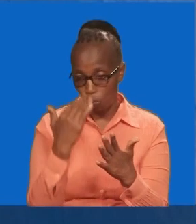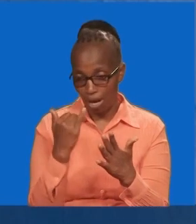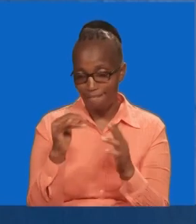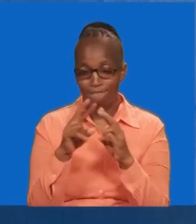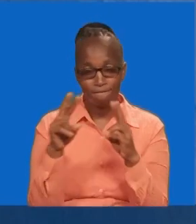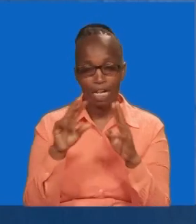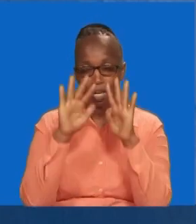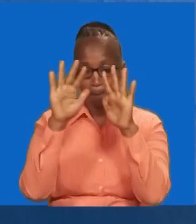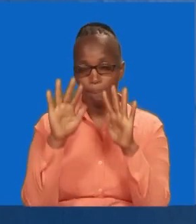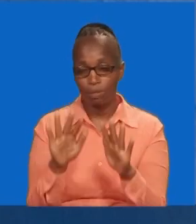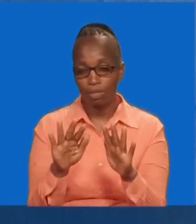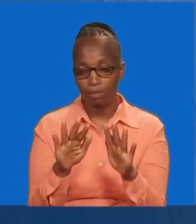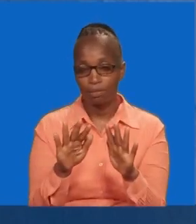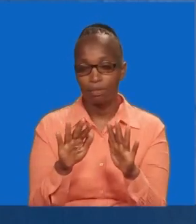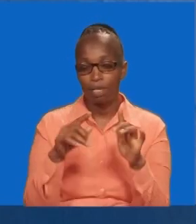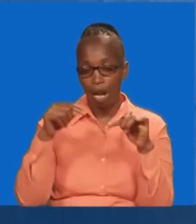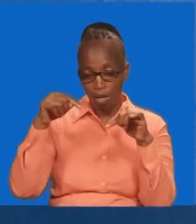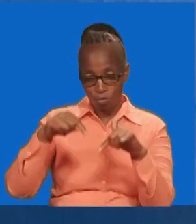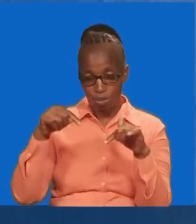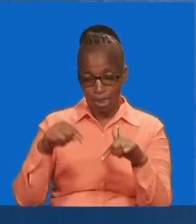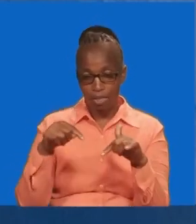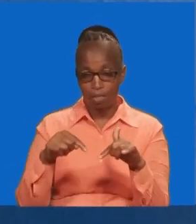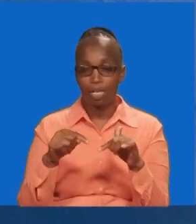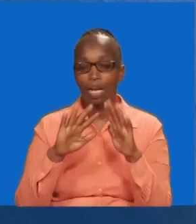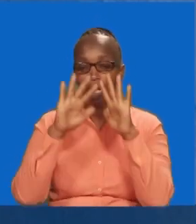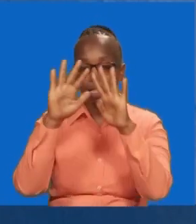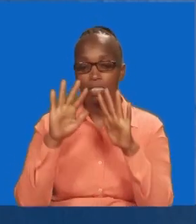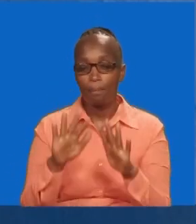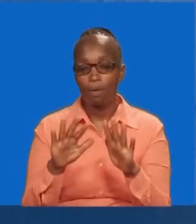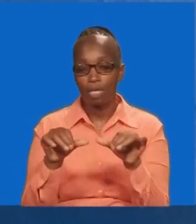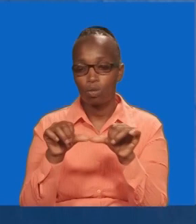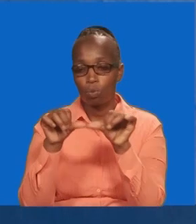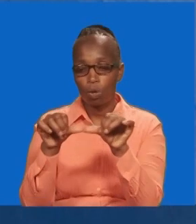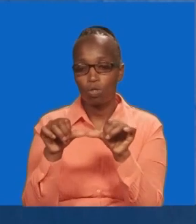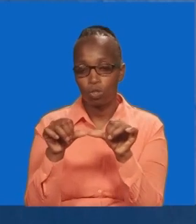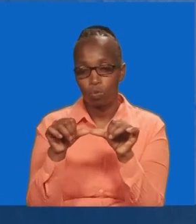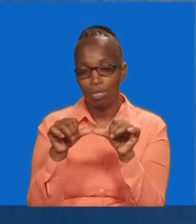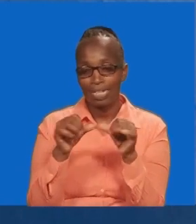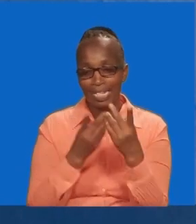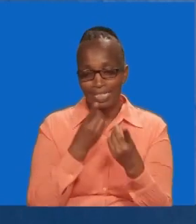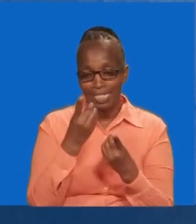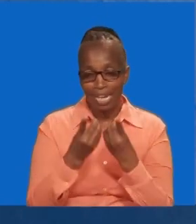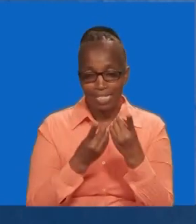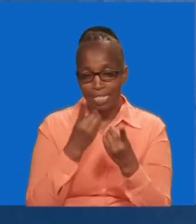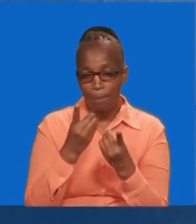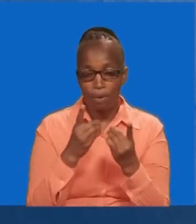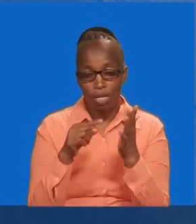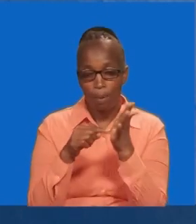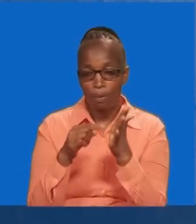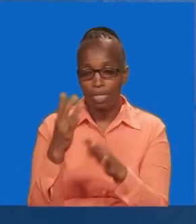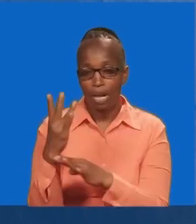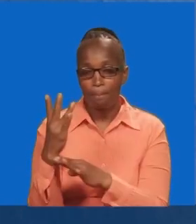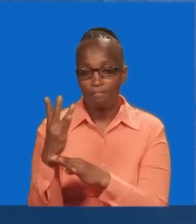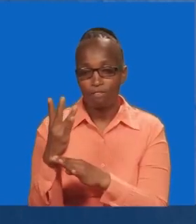la maana sana. Na pia siku ya leo ningependa tuweze kuangalia jambo la